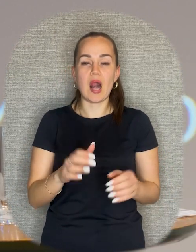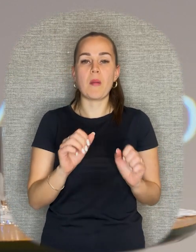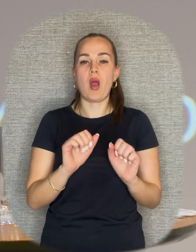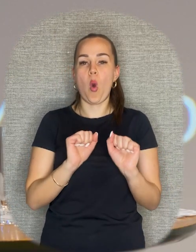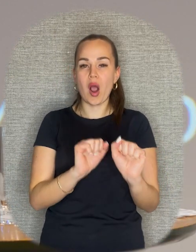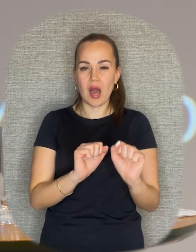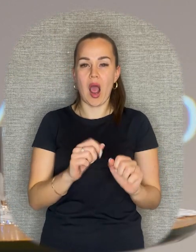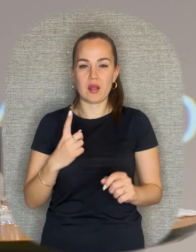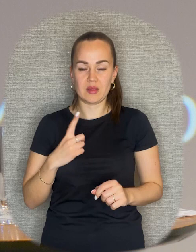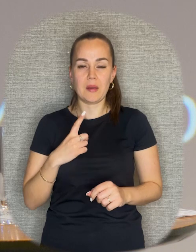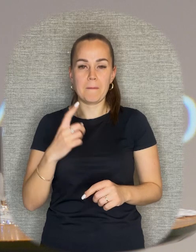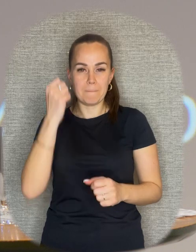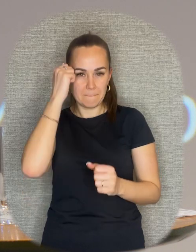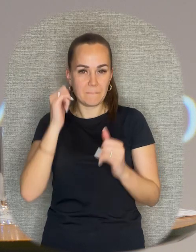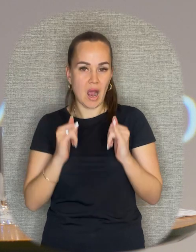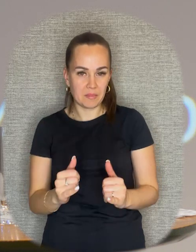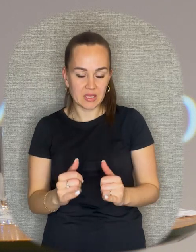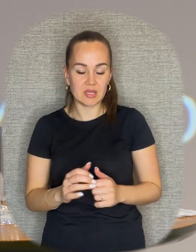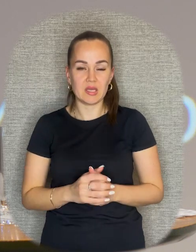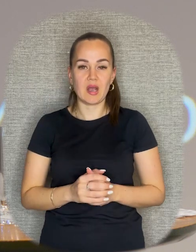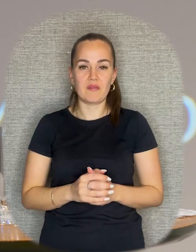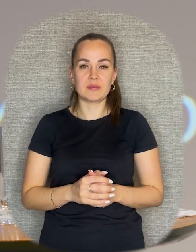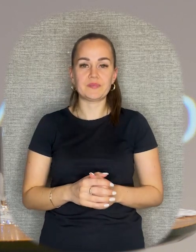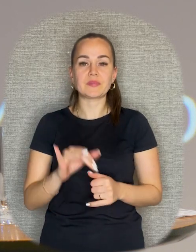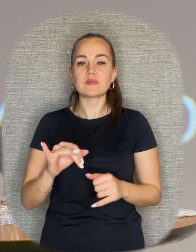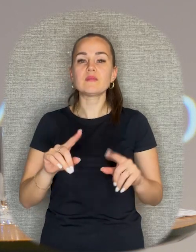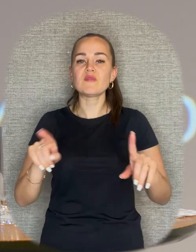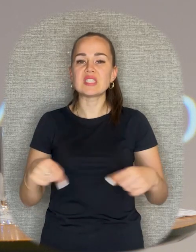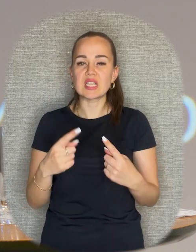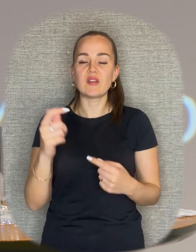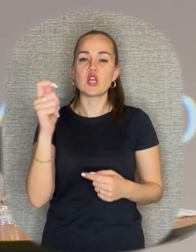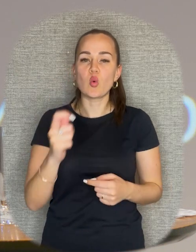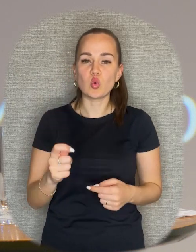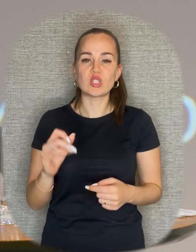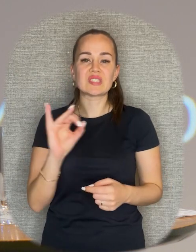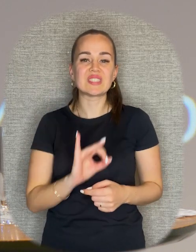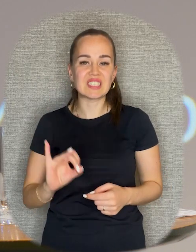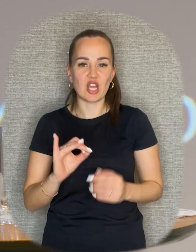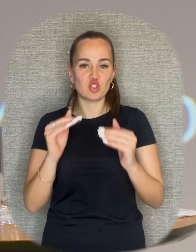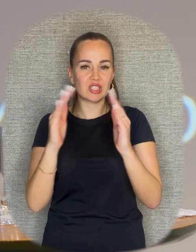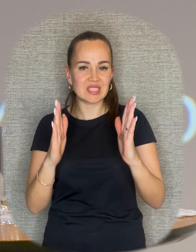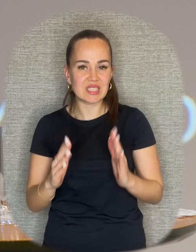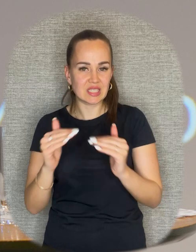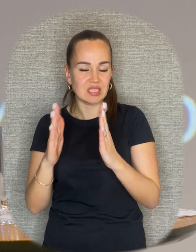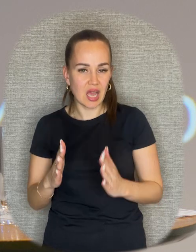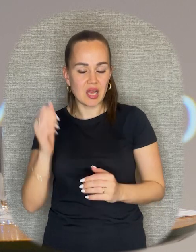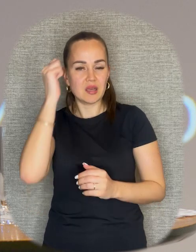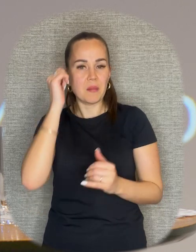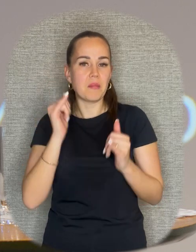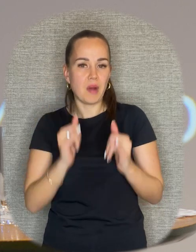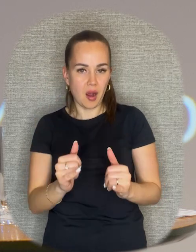совместно с отделом по охране памятников и был посвящён составлению эскизных проектов исторически восстановление